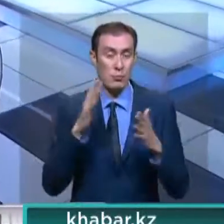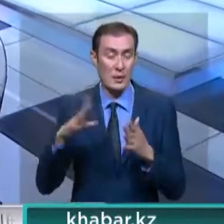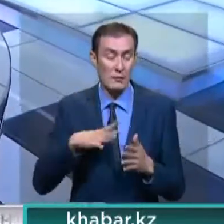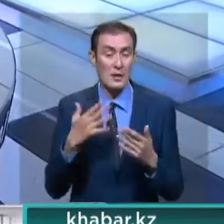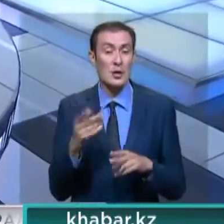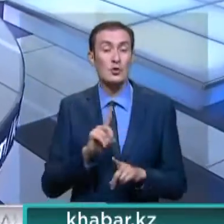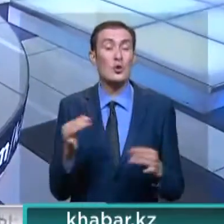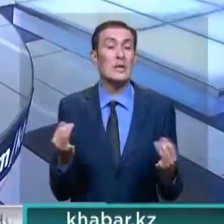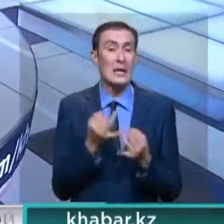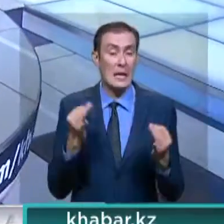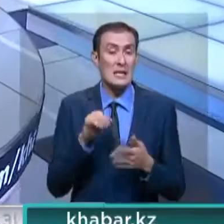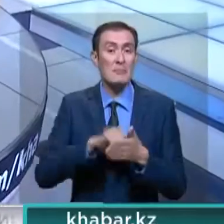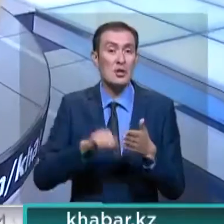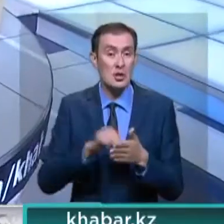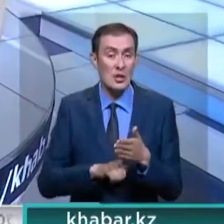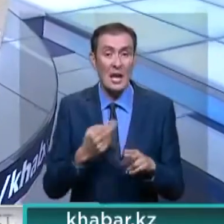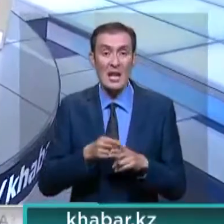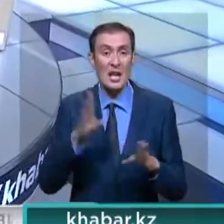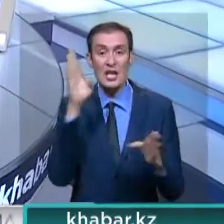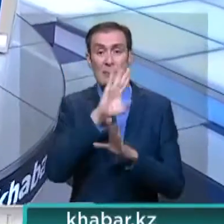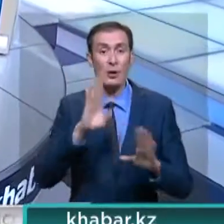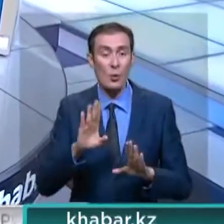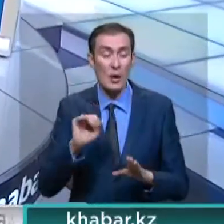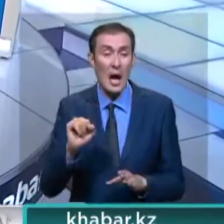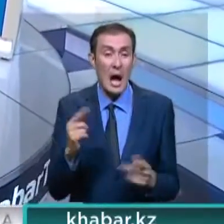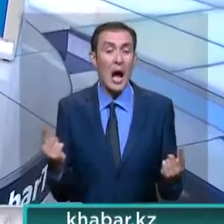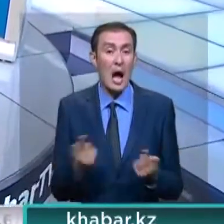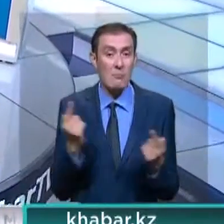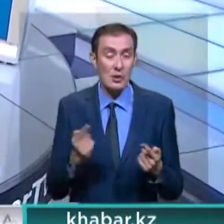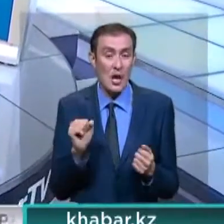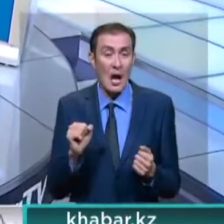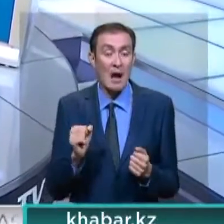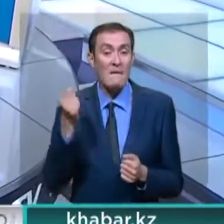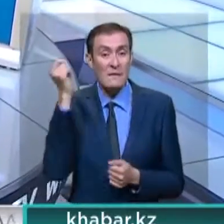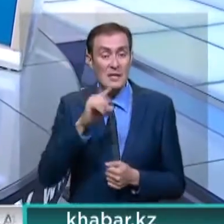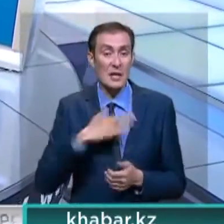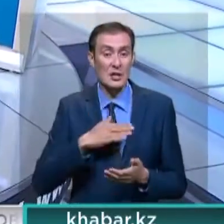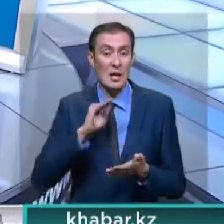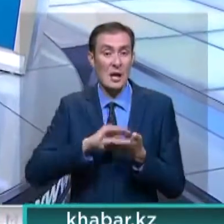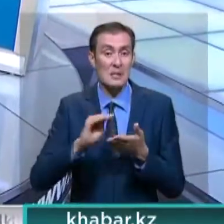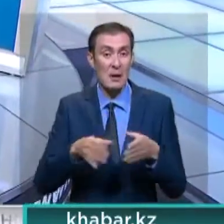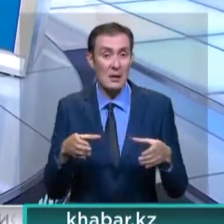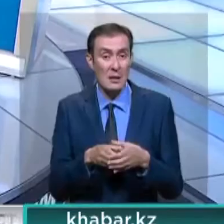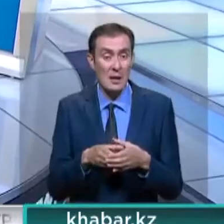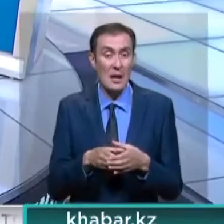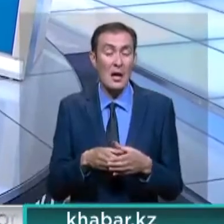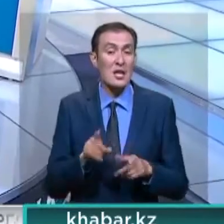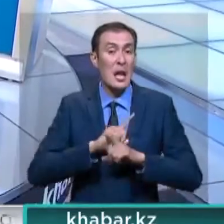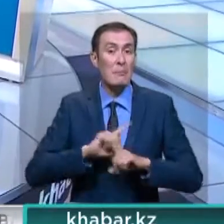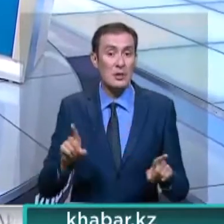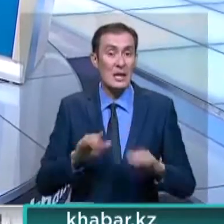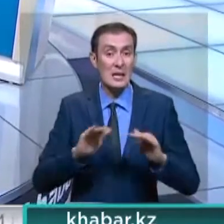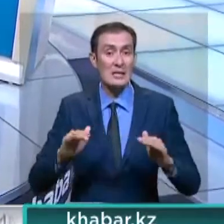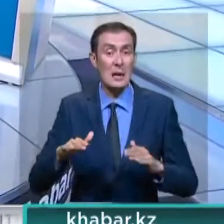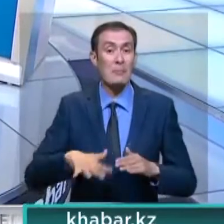вот здесь самые интересные причины не в природных капризах, а в обычной, а позже, как выяснили наши корреспонденты, не совсем обычной